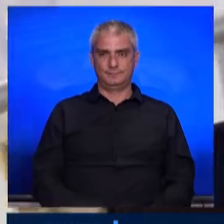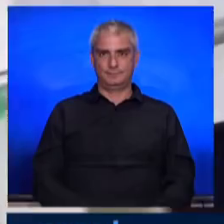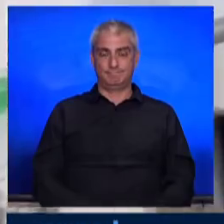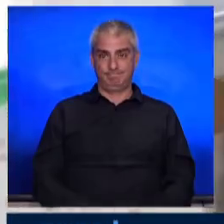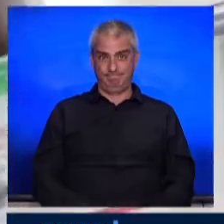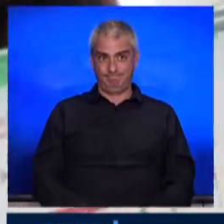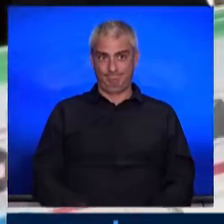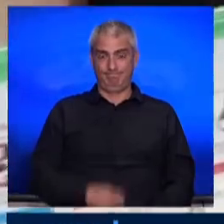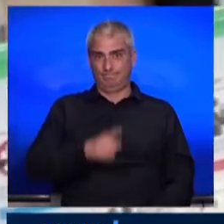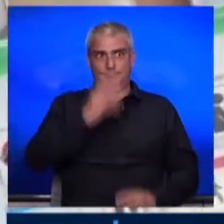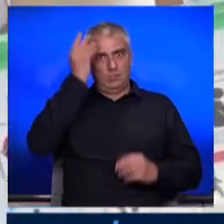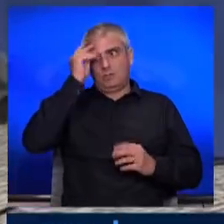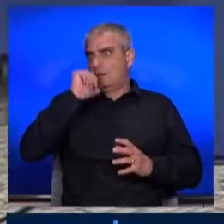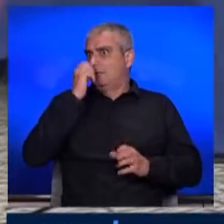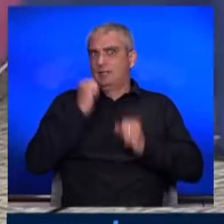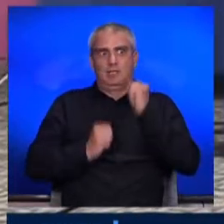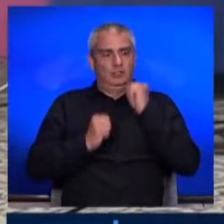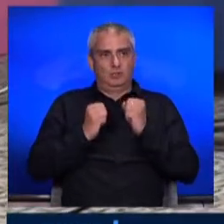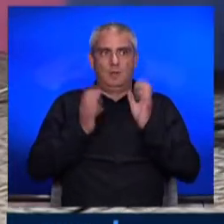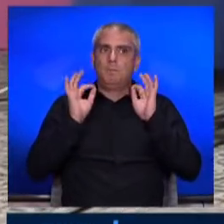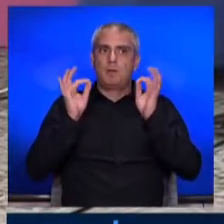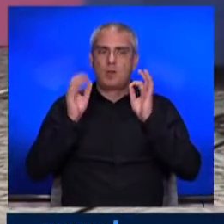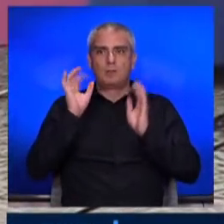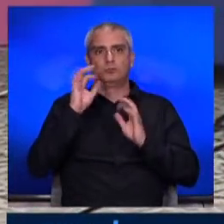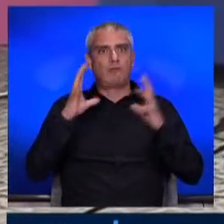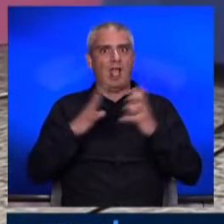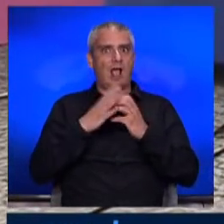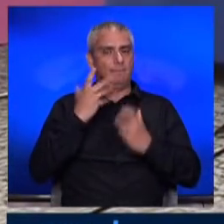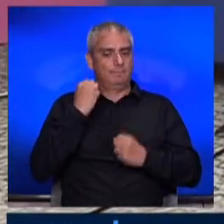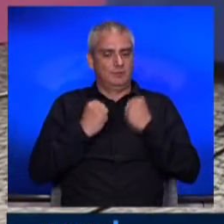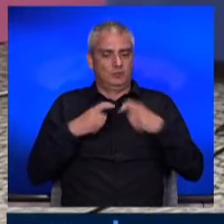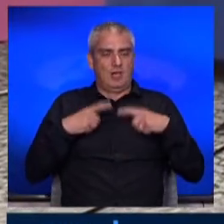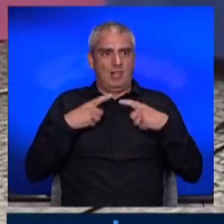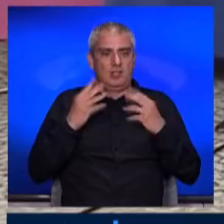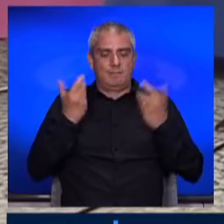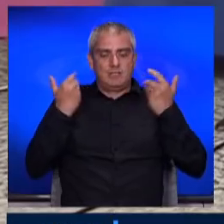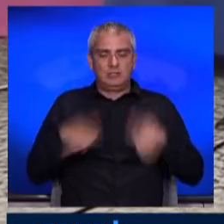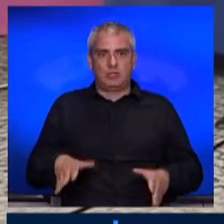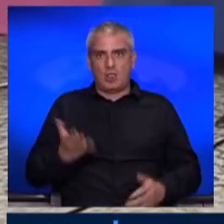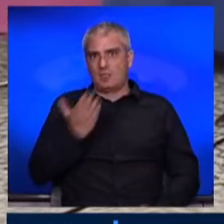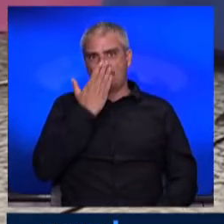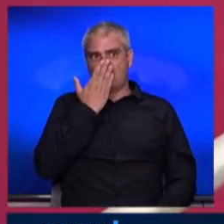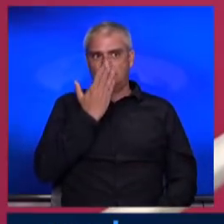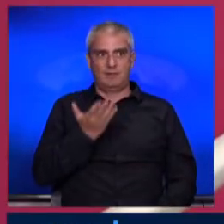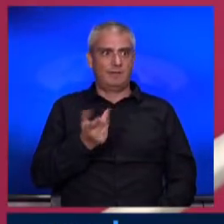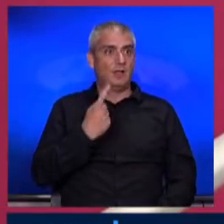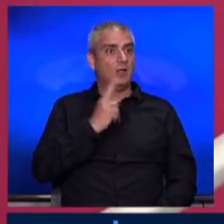ההודעה הזאת הייתה אולי הקשה מכולן, בוודאי בעבור עם שמתקשה לחיות עם כישלון ואכזבה.